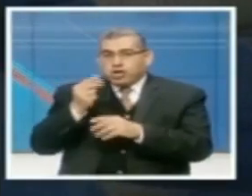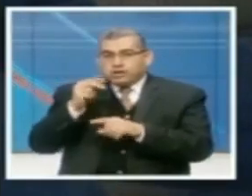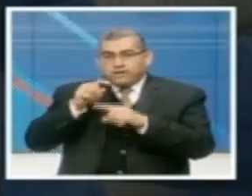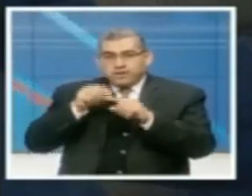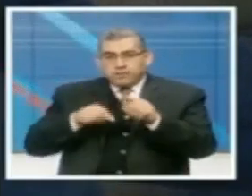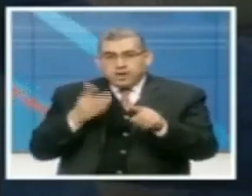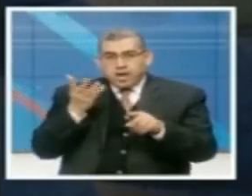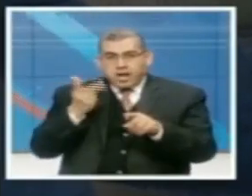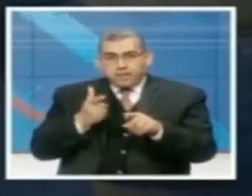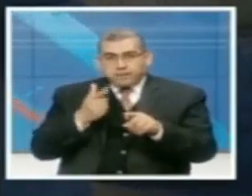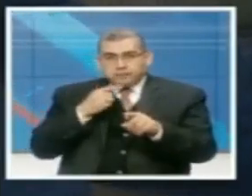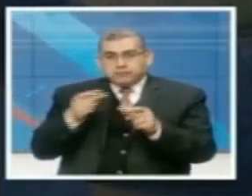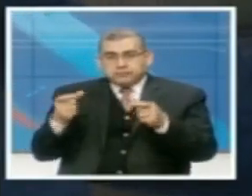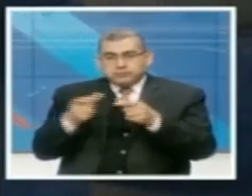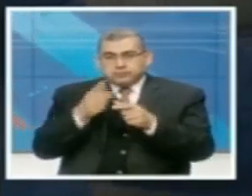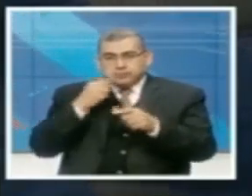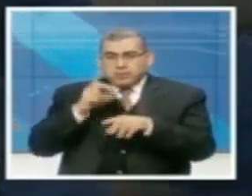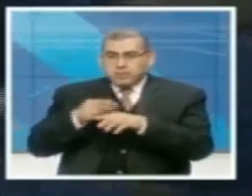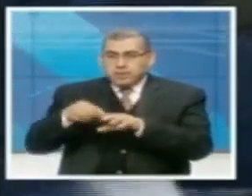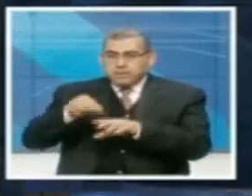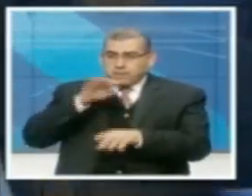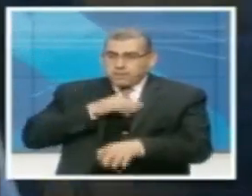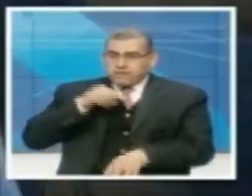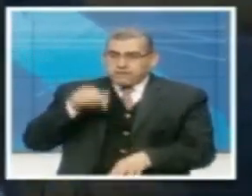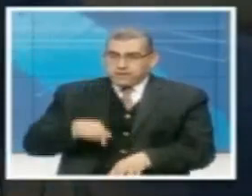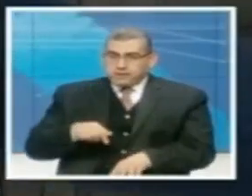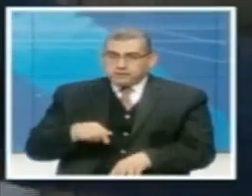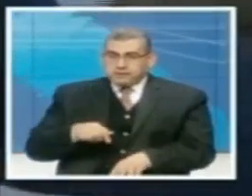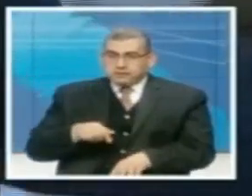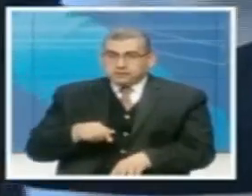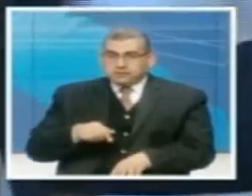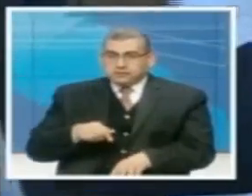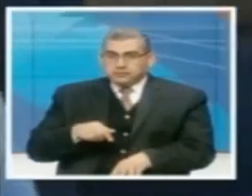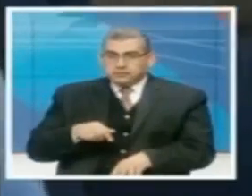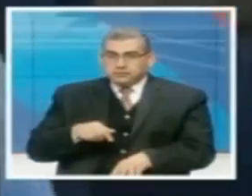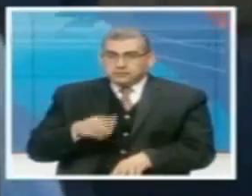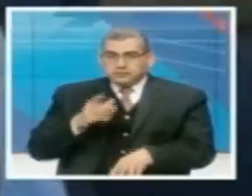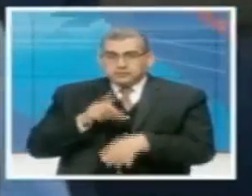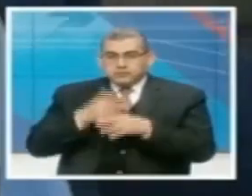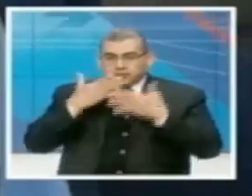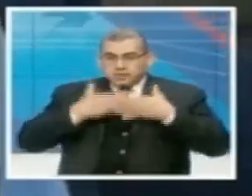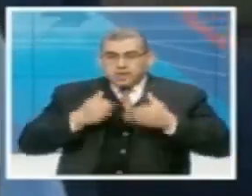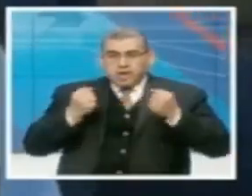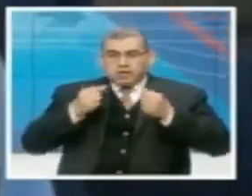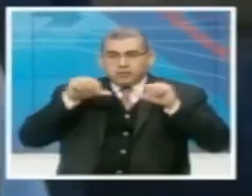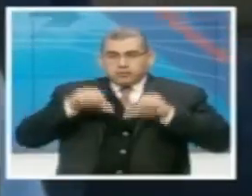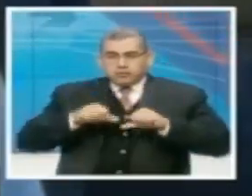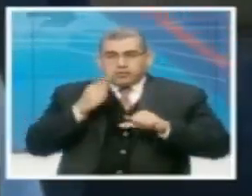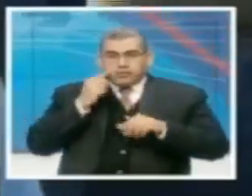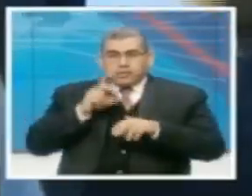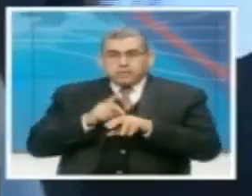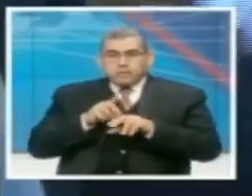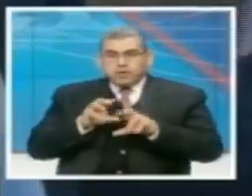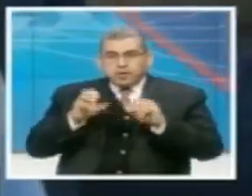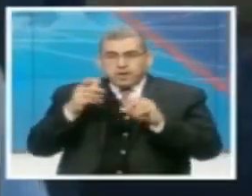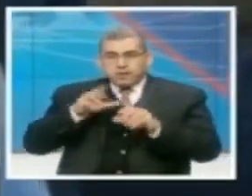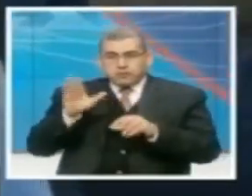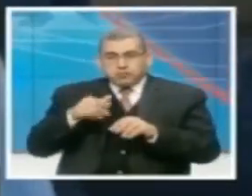حاجات لها علاقة بالعدوى، لها علاقة بالمناعة، لها علاقة بالأورام النادرة،